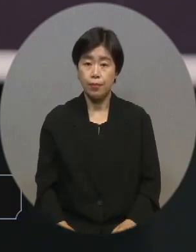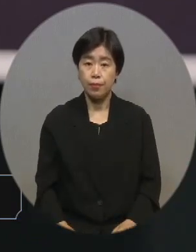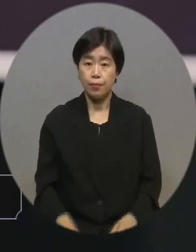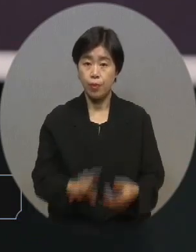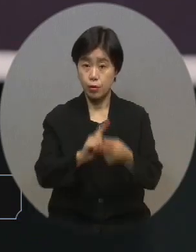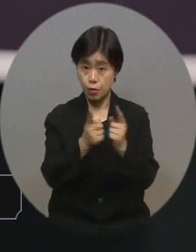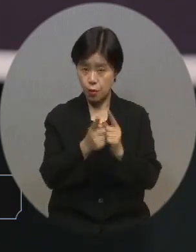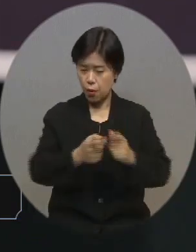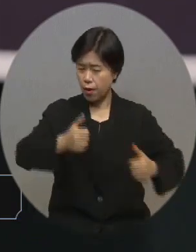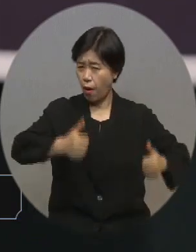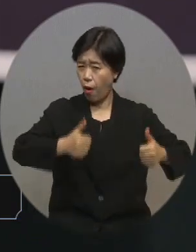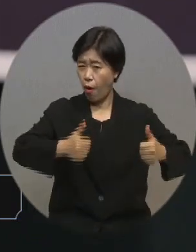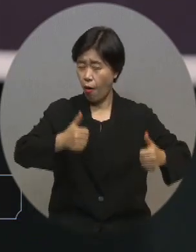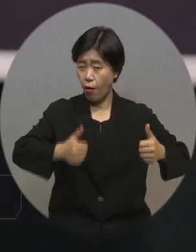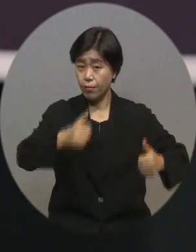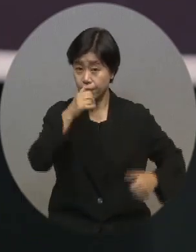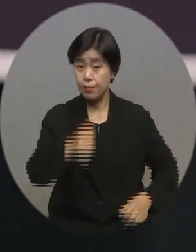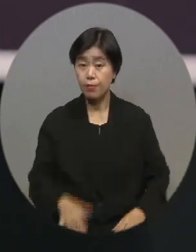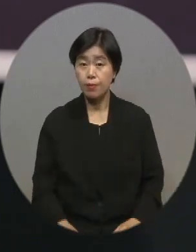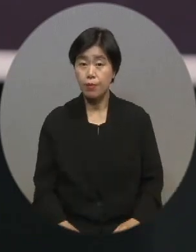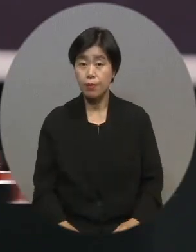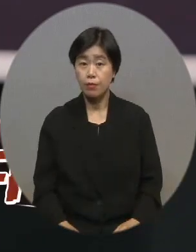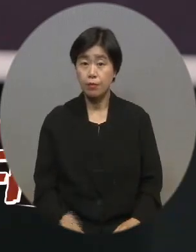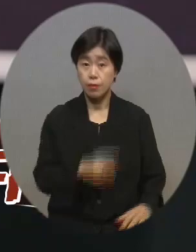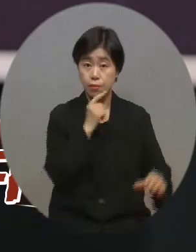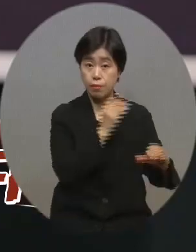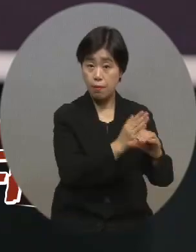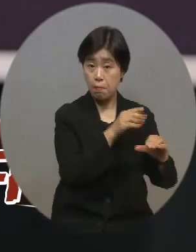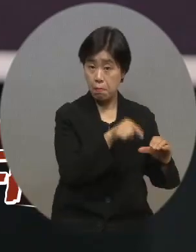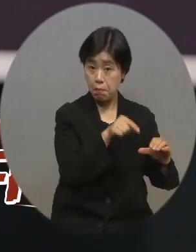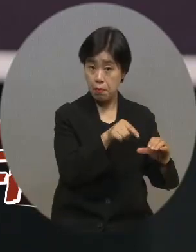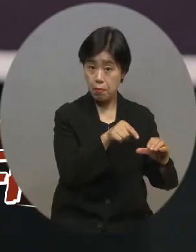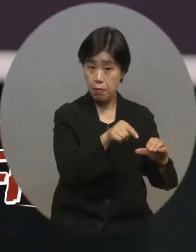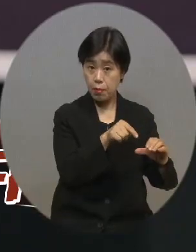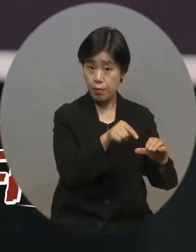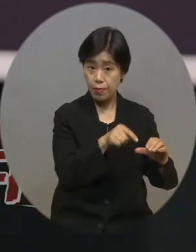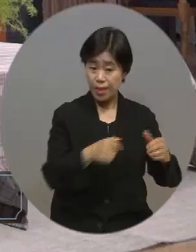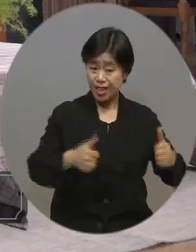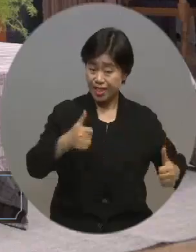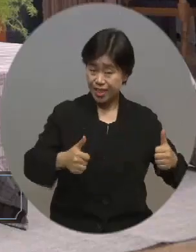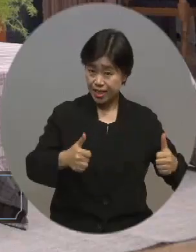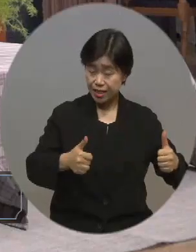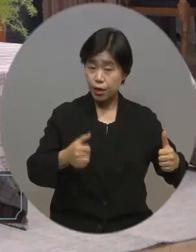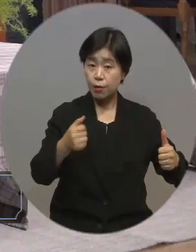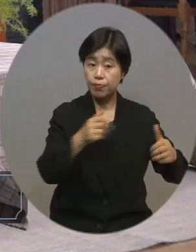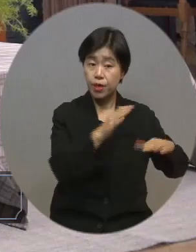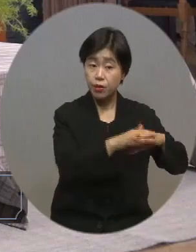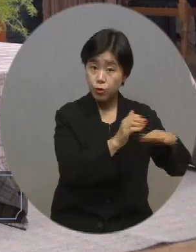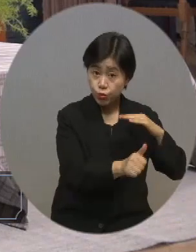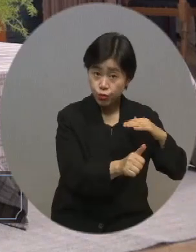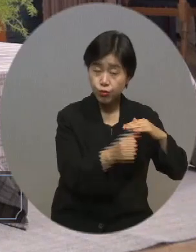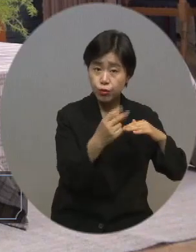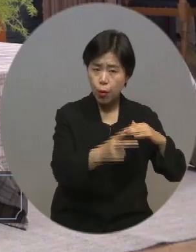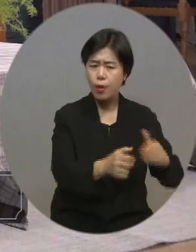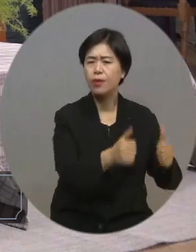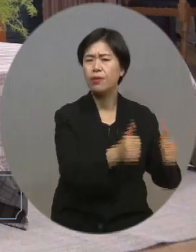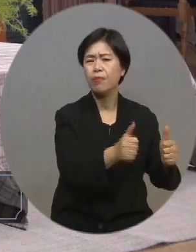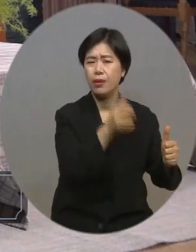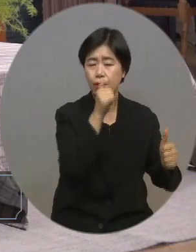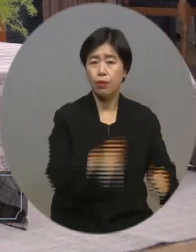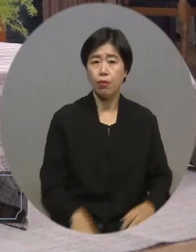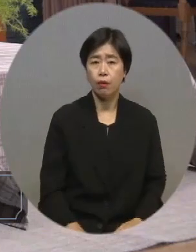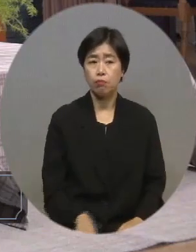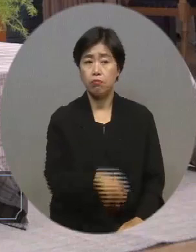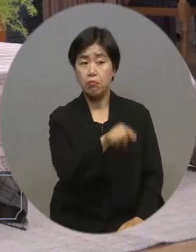이제 경쟁하는 선수예요. 근데 북한은 동시에 심판입니다. 북한이 불리할 때마다 호루라기 불면